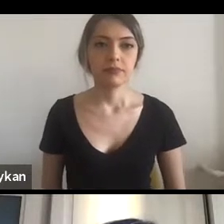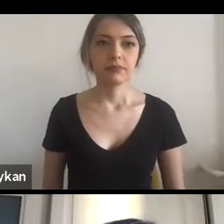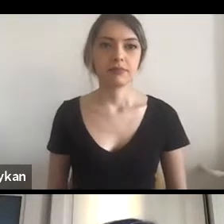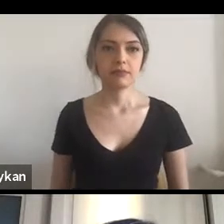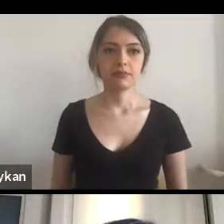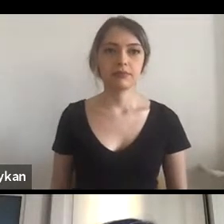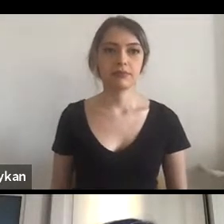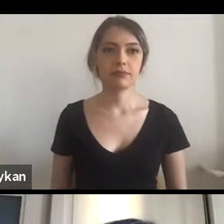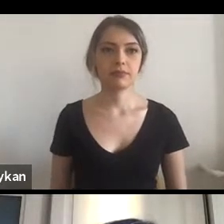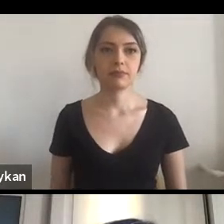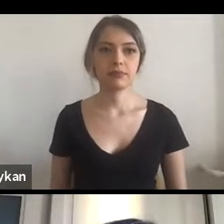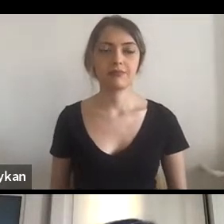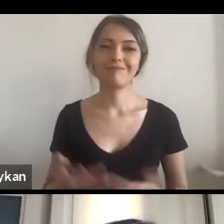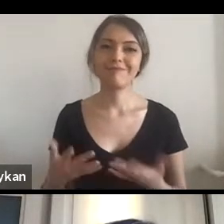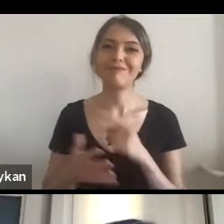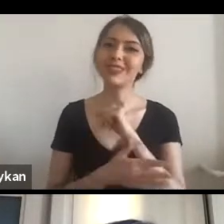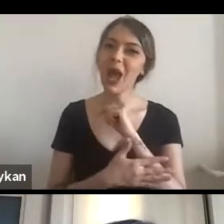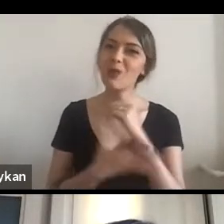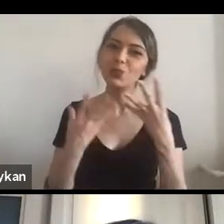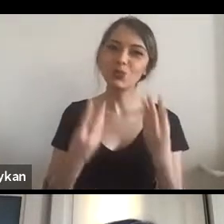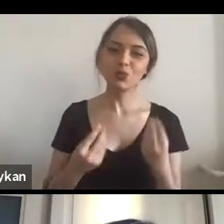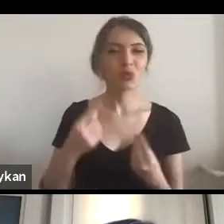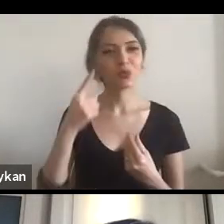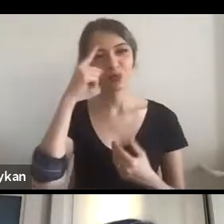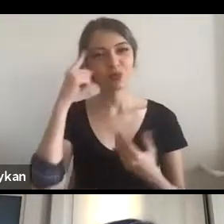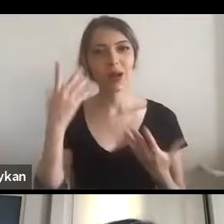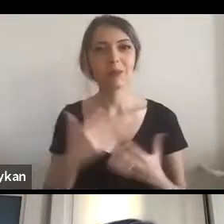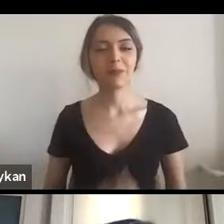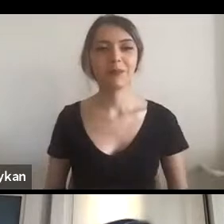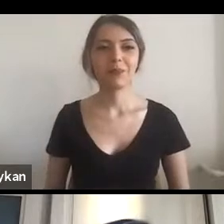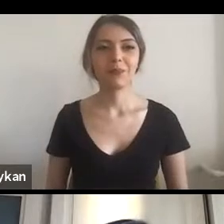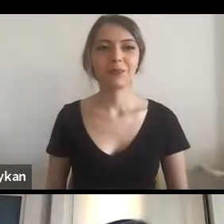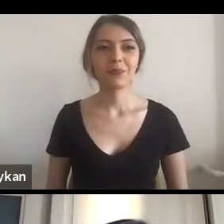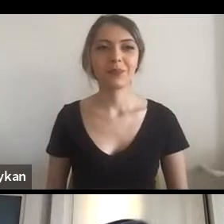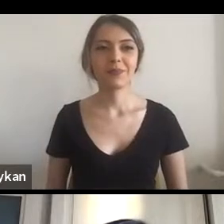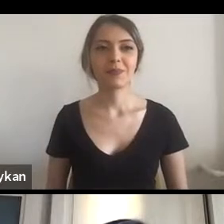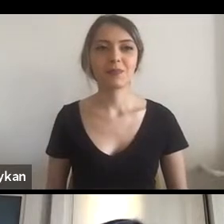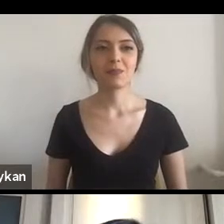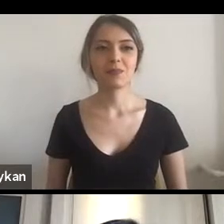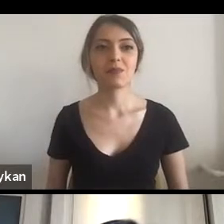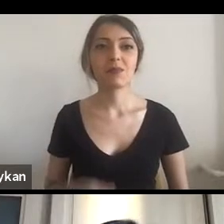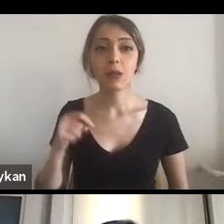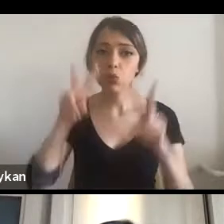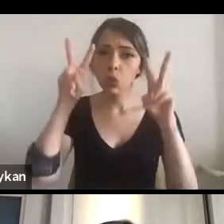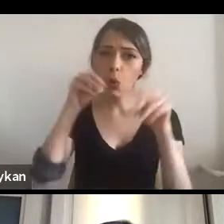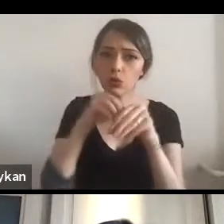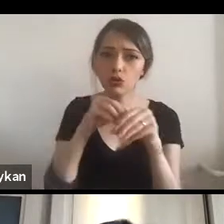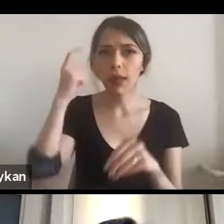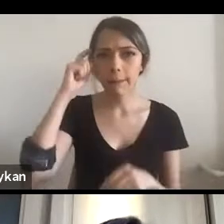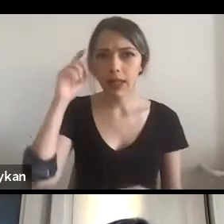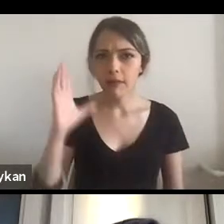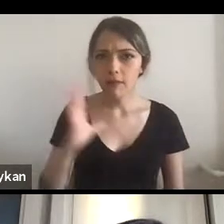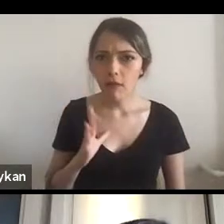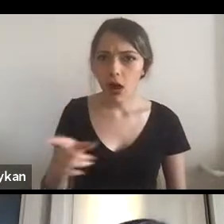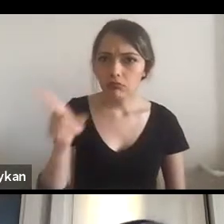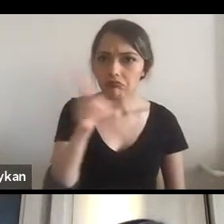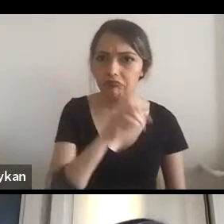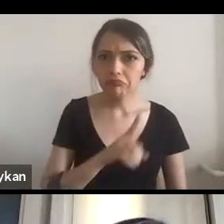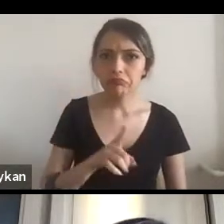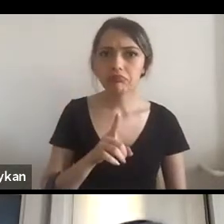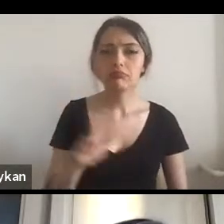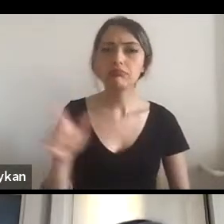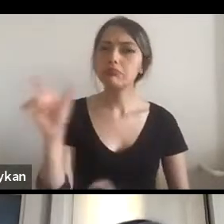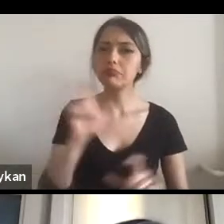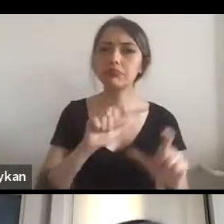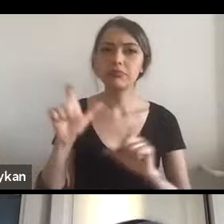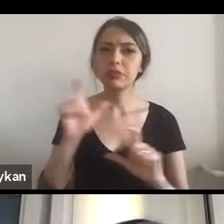Umuyorum bu yardımcı olur. Ama hani burada da bu konuda bilgisi olan başka kişiler varsa sanıyorum